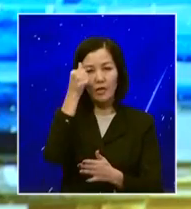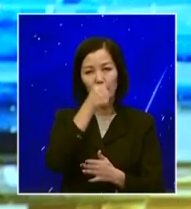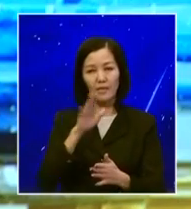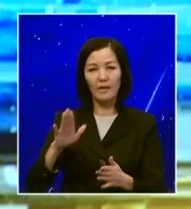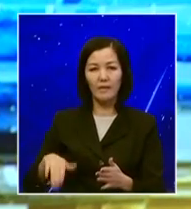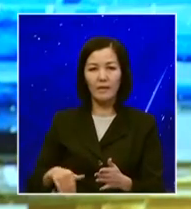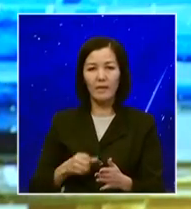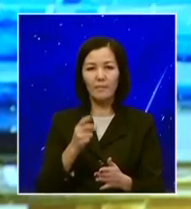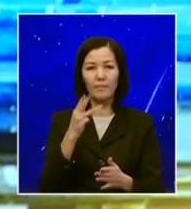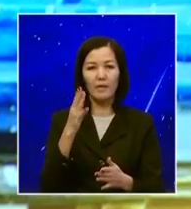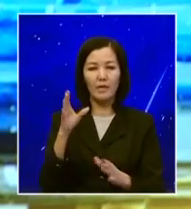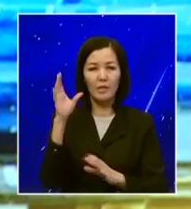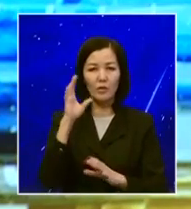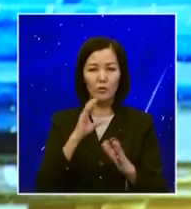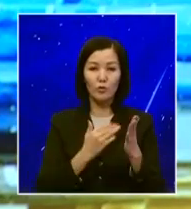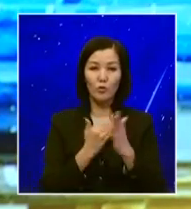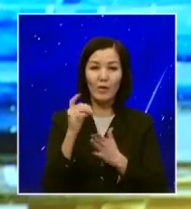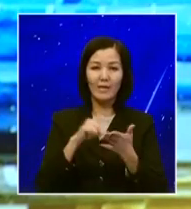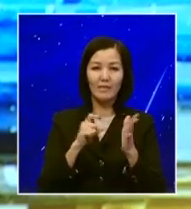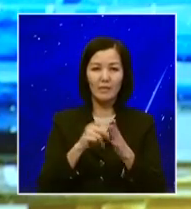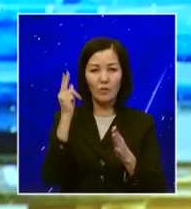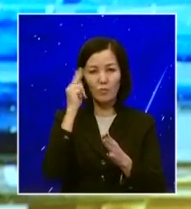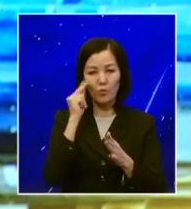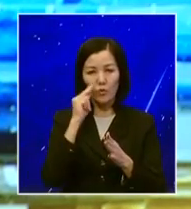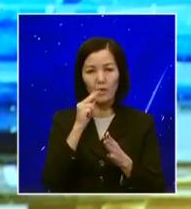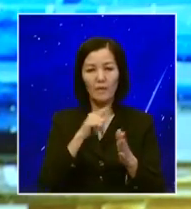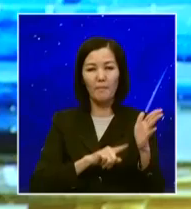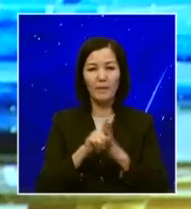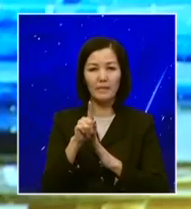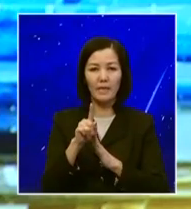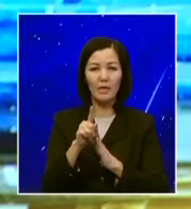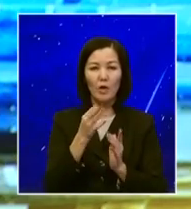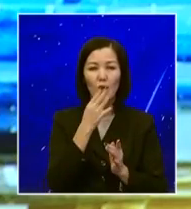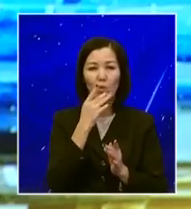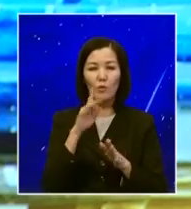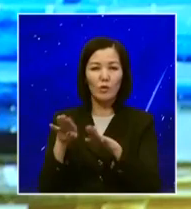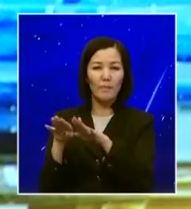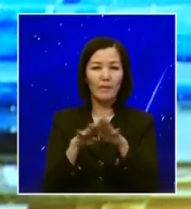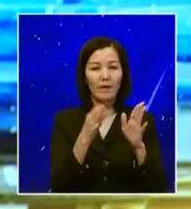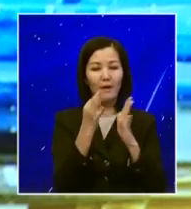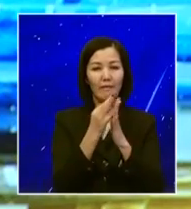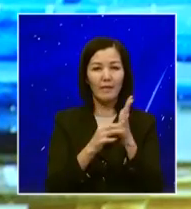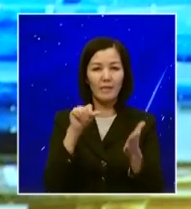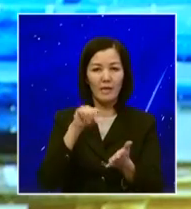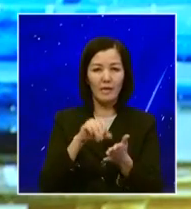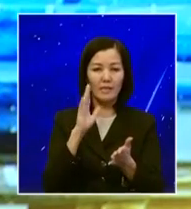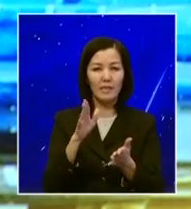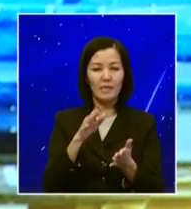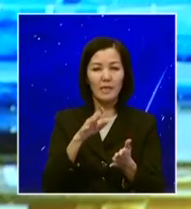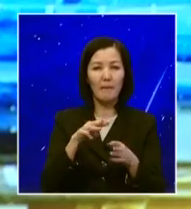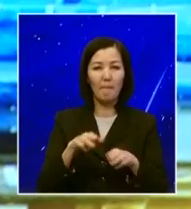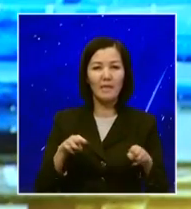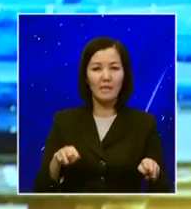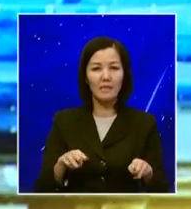3-90-нан бастап бірқатар жоғары сынып оқушылары дәстүрлі түрде оқи бастайды. Себебі олар ұлттық бірыңғай тест тапсырады, деді Асхат Айтмағамбетов.